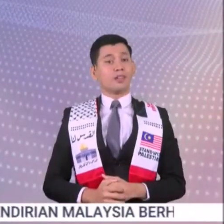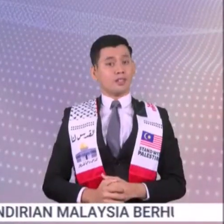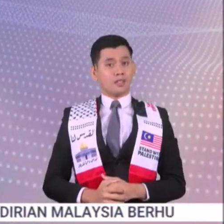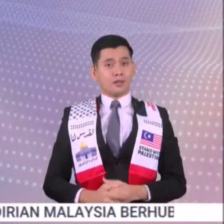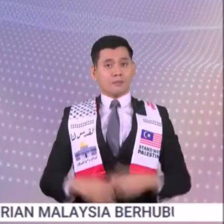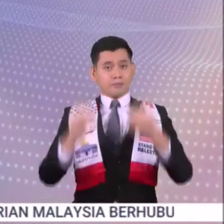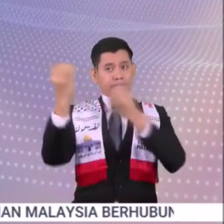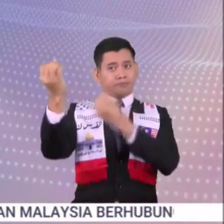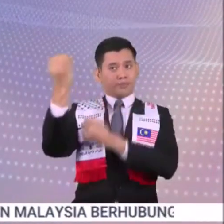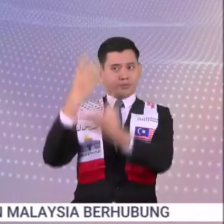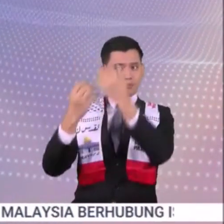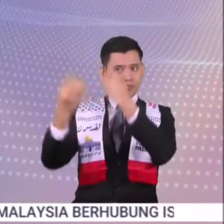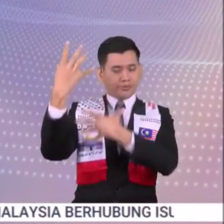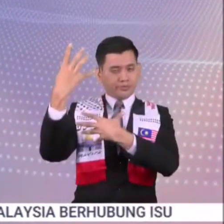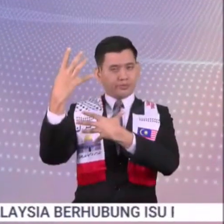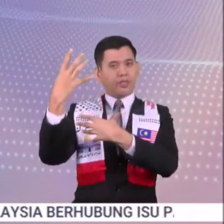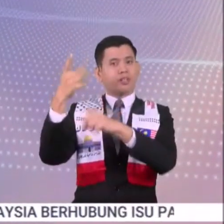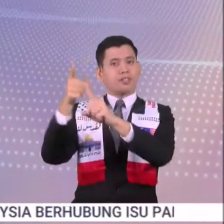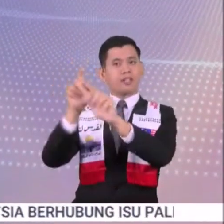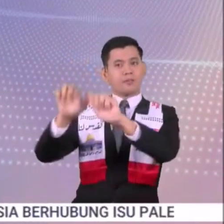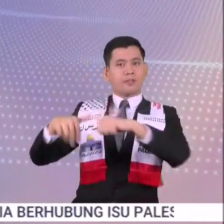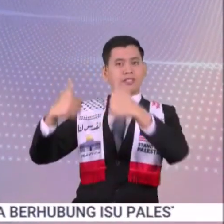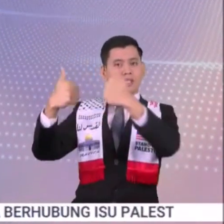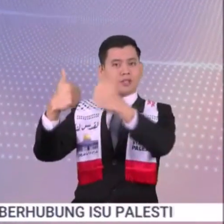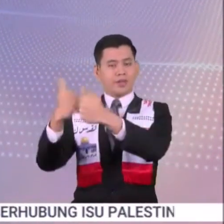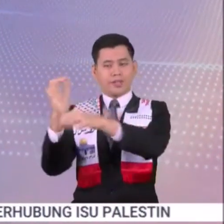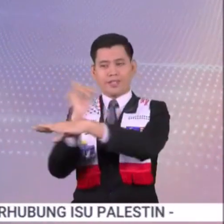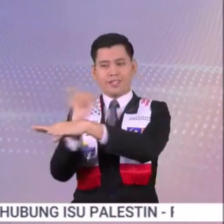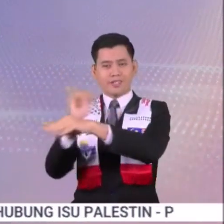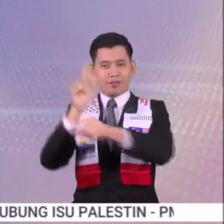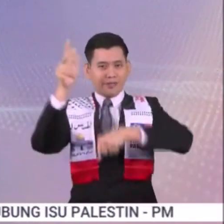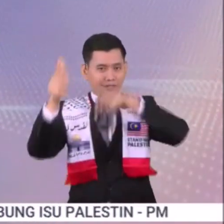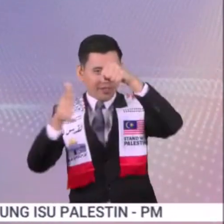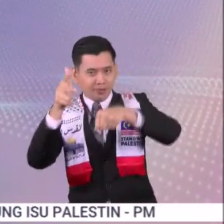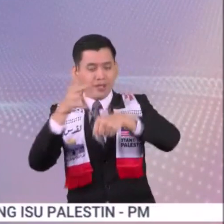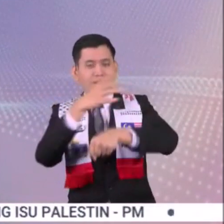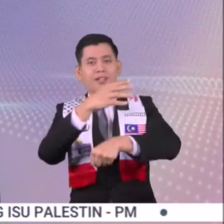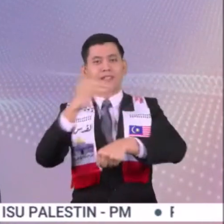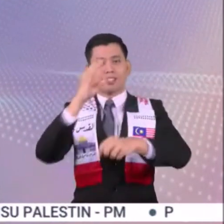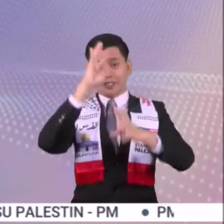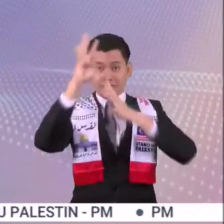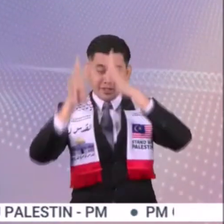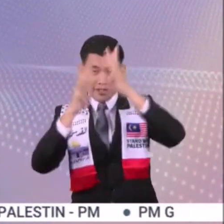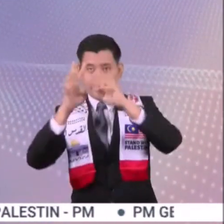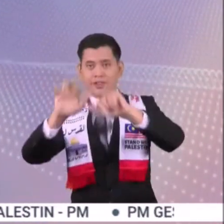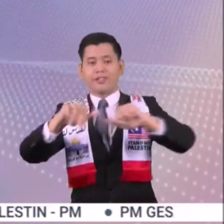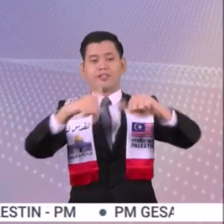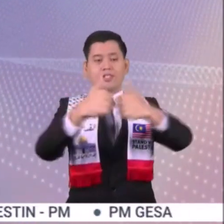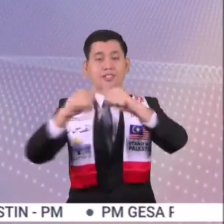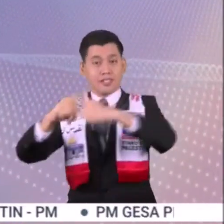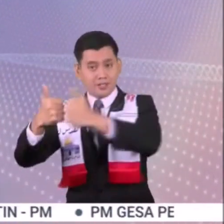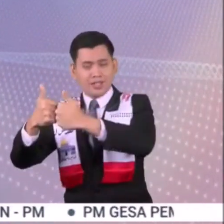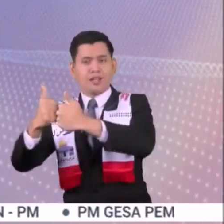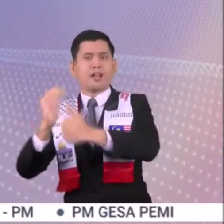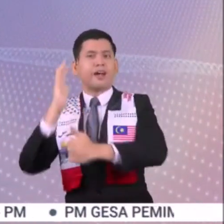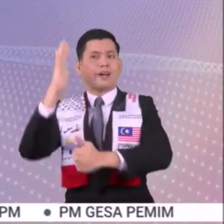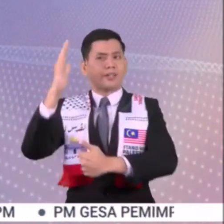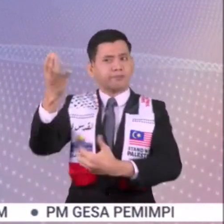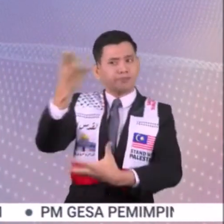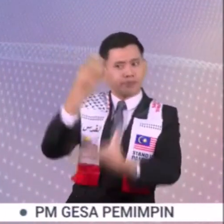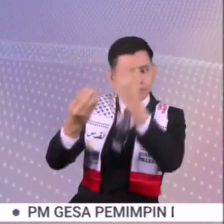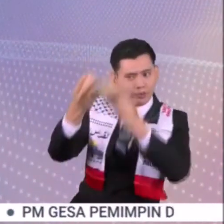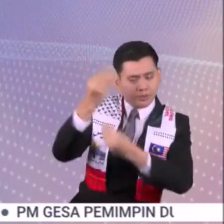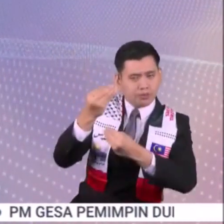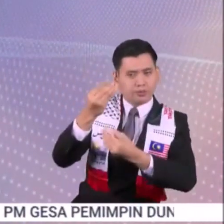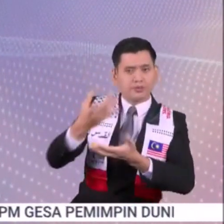Sementara itu, maklum balas serta input daripada Persatuan Industri Filem, Industri Kreatif serta agensi akan dikumpul bagi mengenal pasti